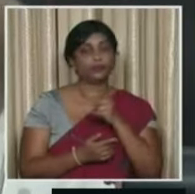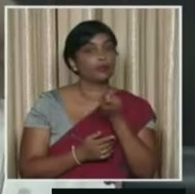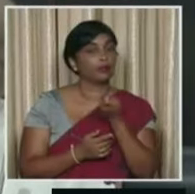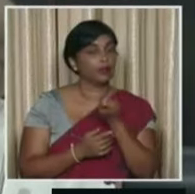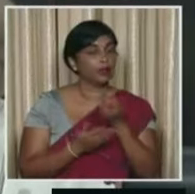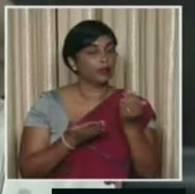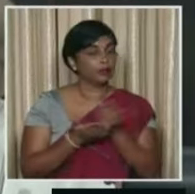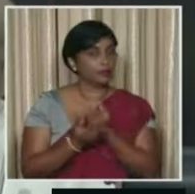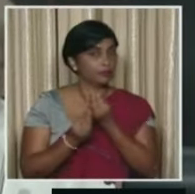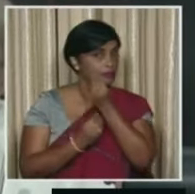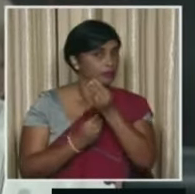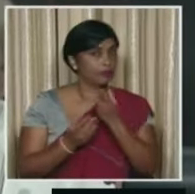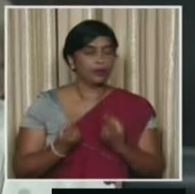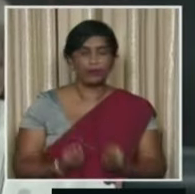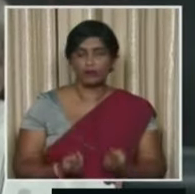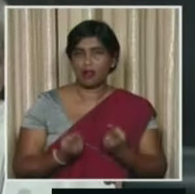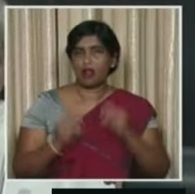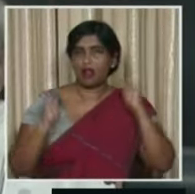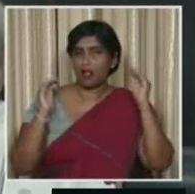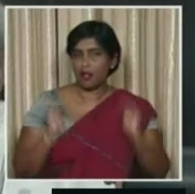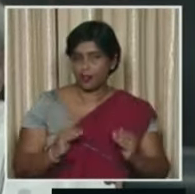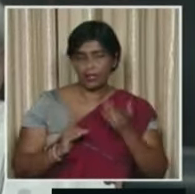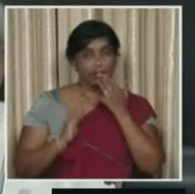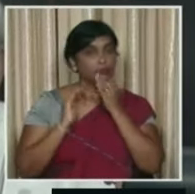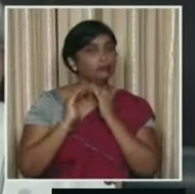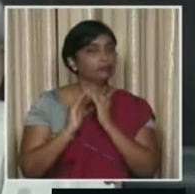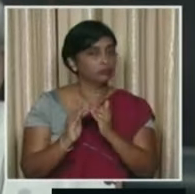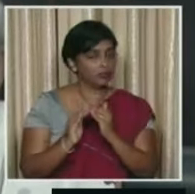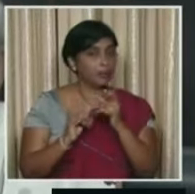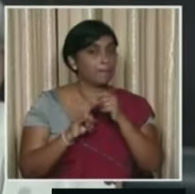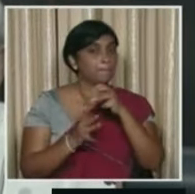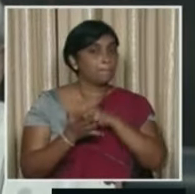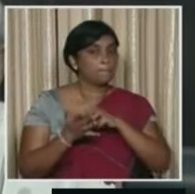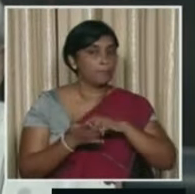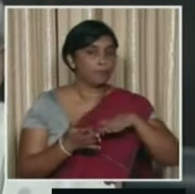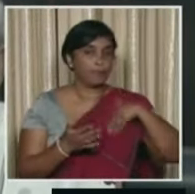මුදල් ප්‍රතිපාදන ලබා දීමේ අඩුපාඩුකම් ඇති පාසල් හා පළාත්වලට ප්‍රමුඛත්වය ලබා දෙනවා.